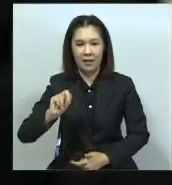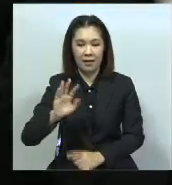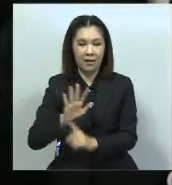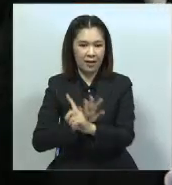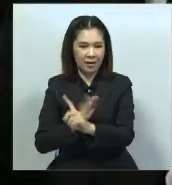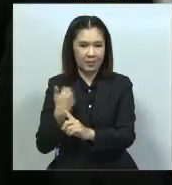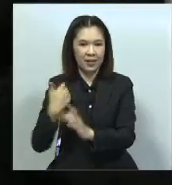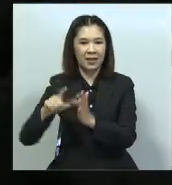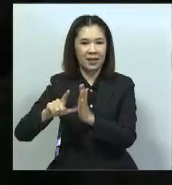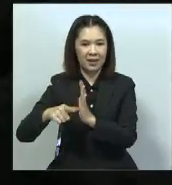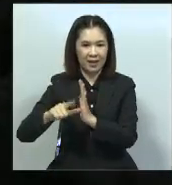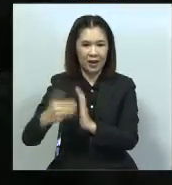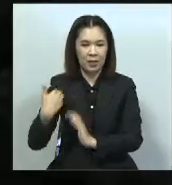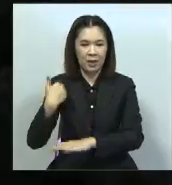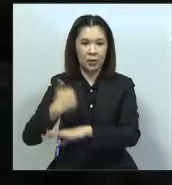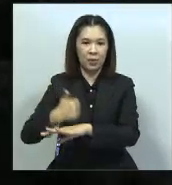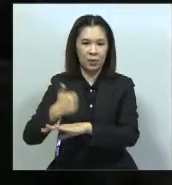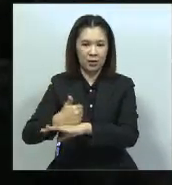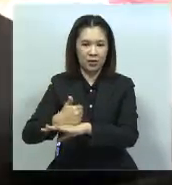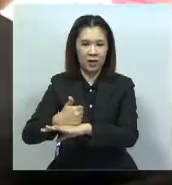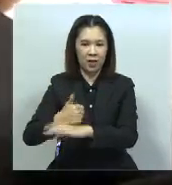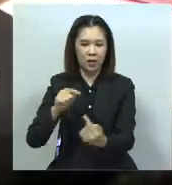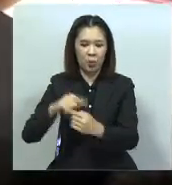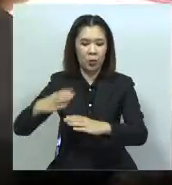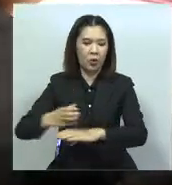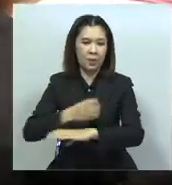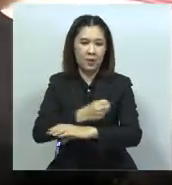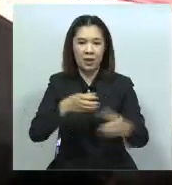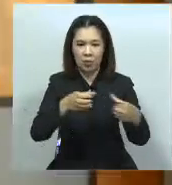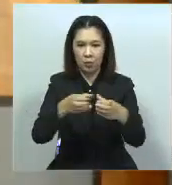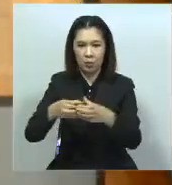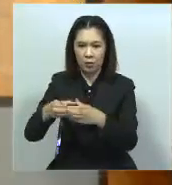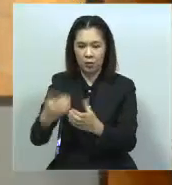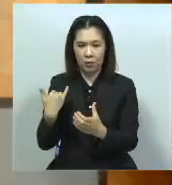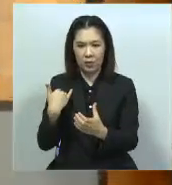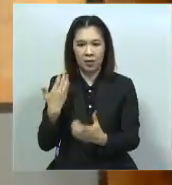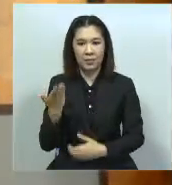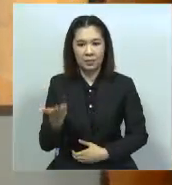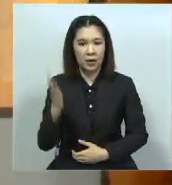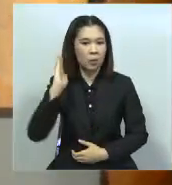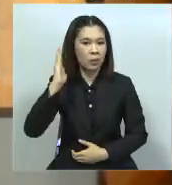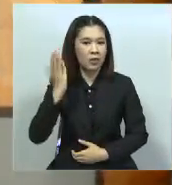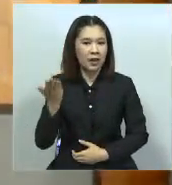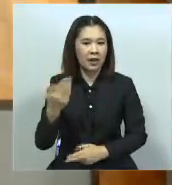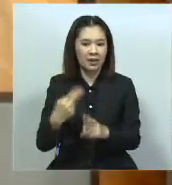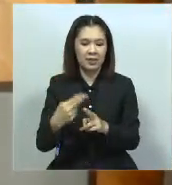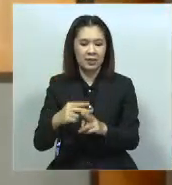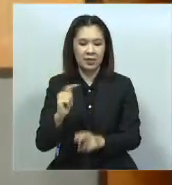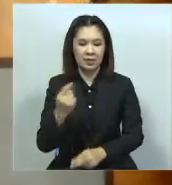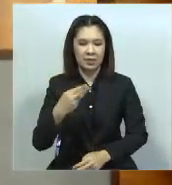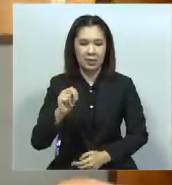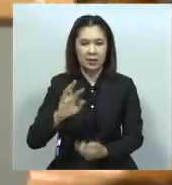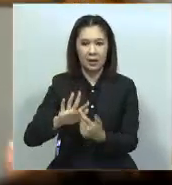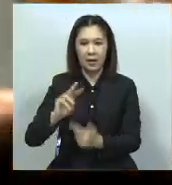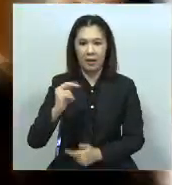ชัยเลขาธิการพรรคแล้วก็มีหัวหน้าพรรคอีก6พรรคการเมืองค่ะระหว่างการประชุมนายธนาธรก็ได้มีการขอบคุณสมาชิกพรร